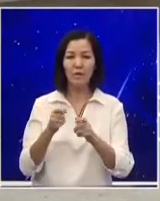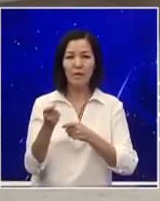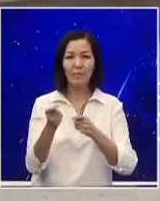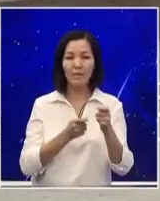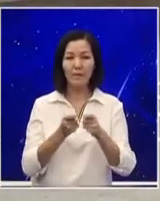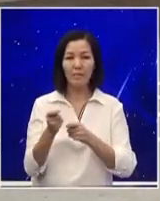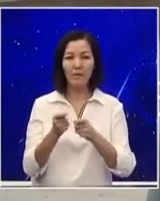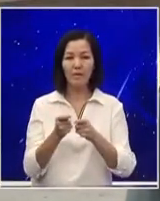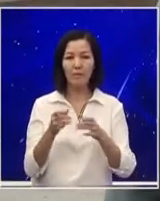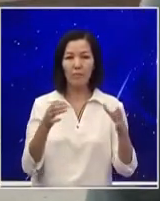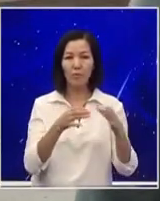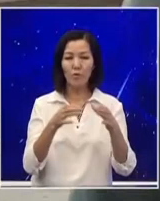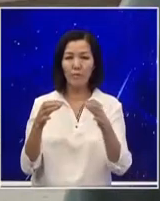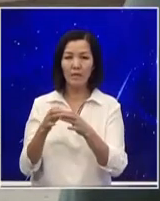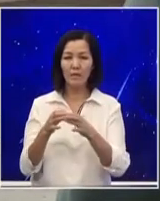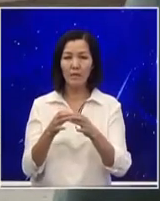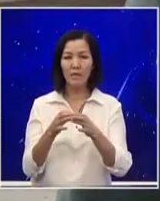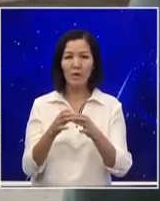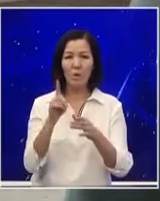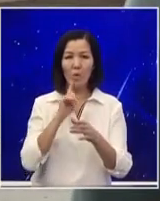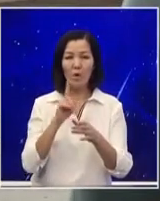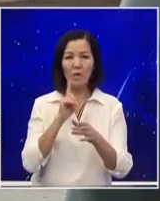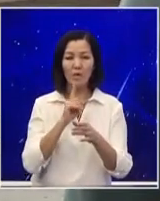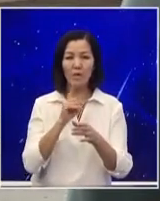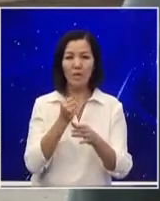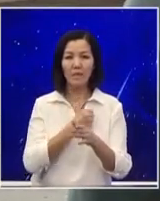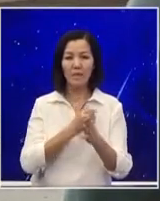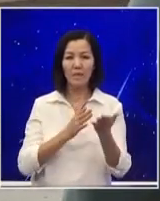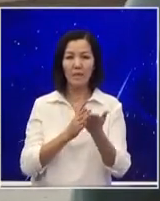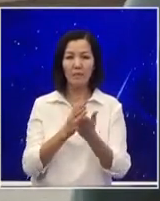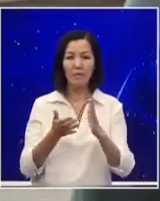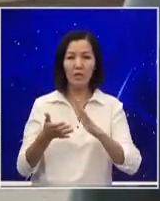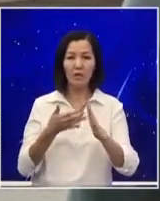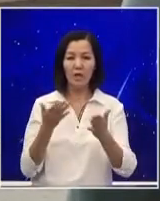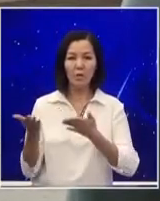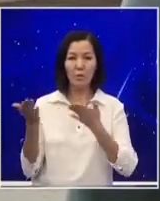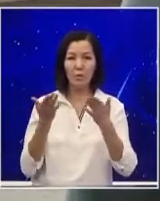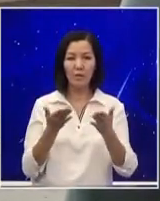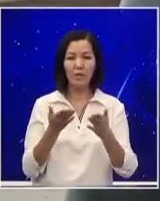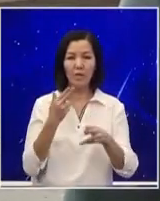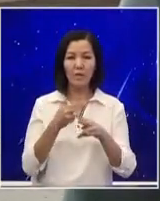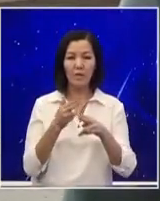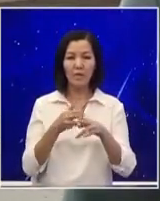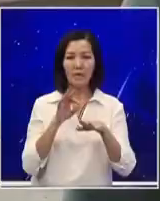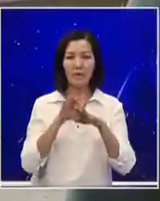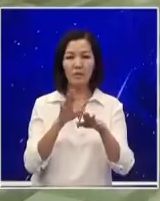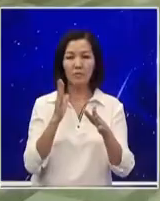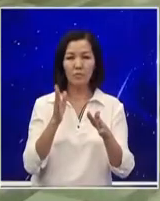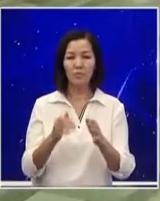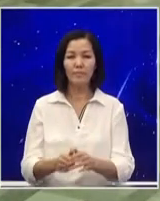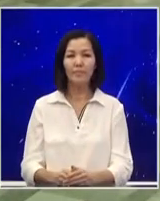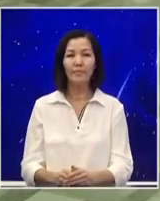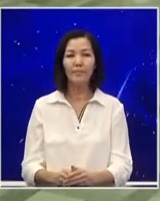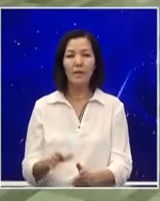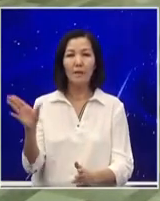басқармадан және бөлімдерінен мерзімді әскери қызметке шақыруды кедергісіз өтуде.